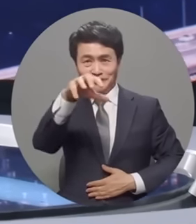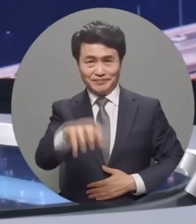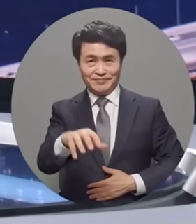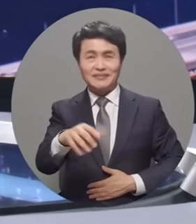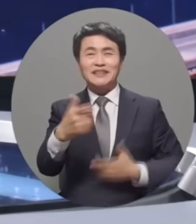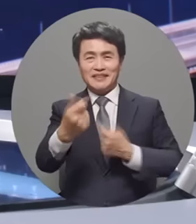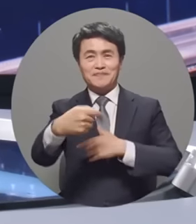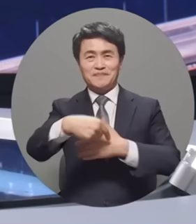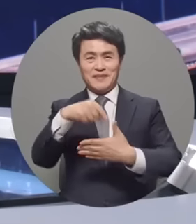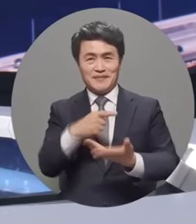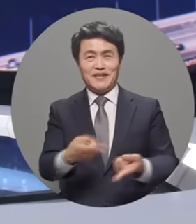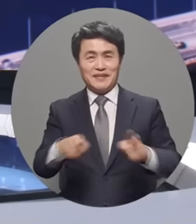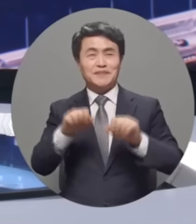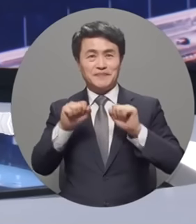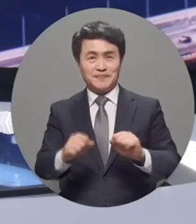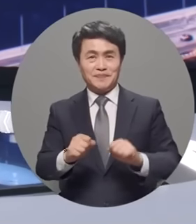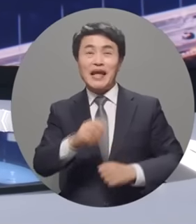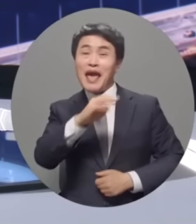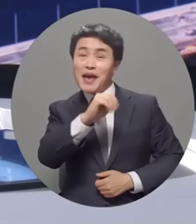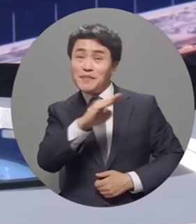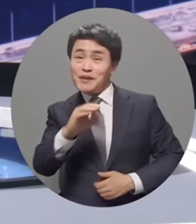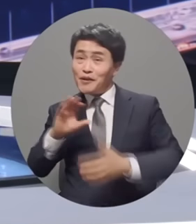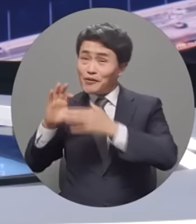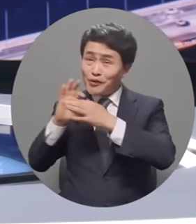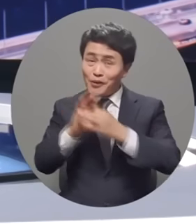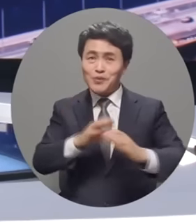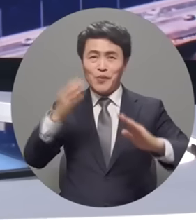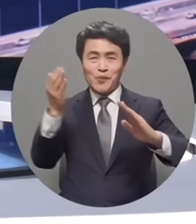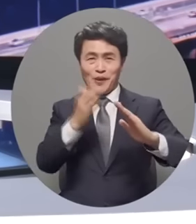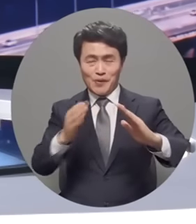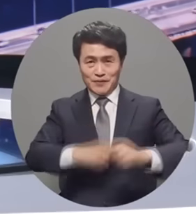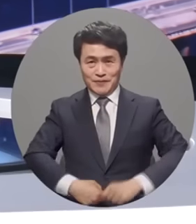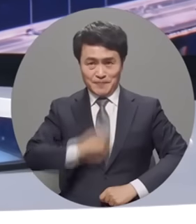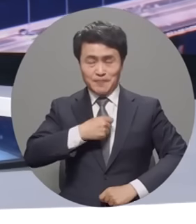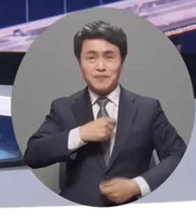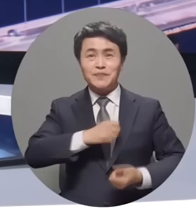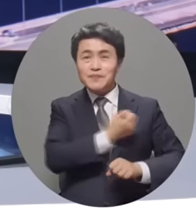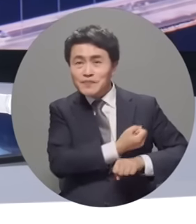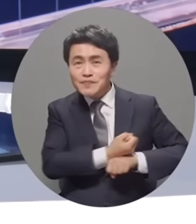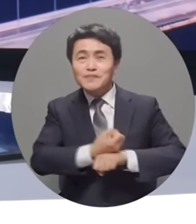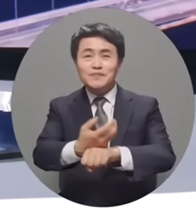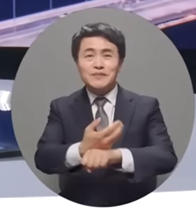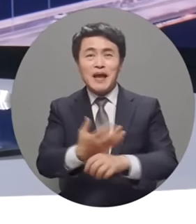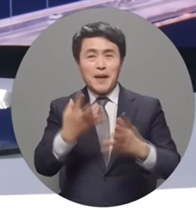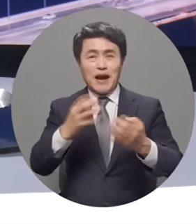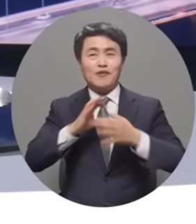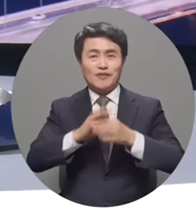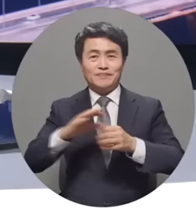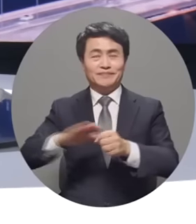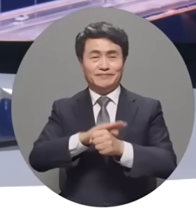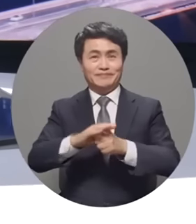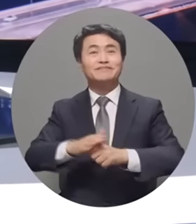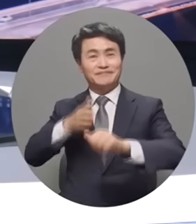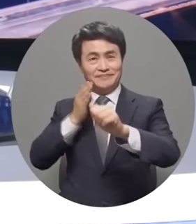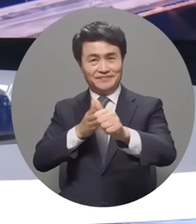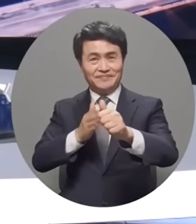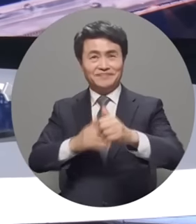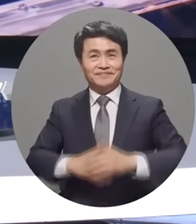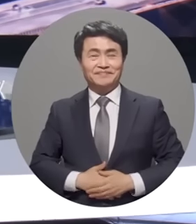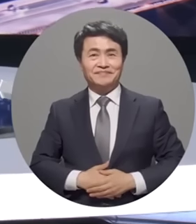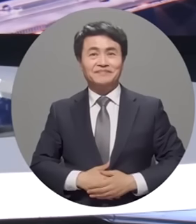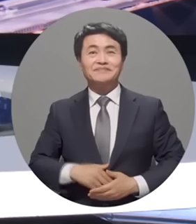그런 마음으로 함께하겠습니다. MBC가 계속해서 공정하고 진실된 보도 전할 수 있도록 많은 관심과 사랑